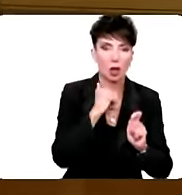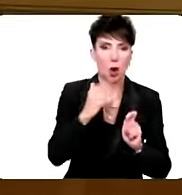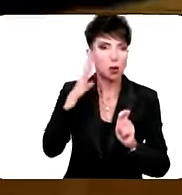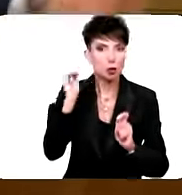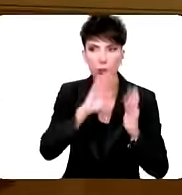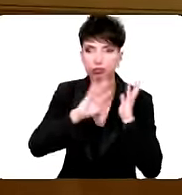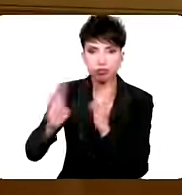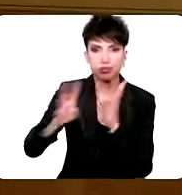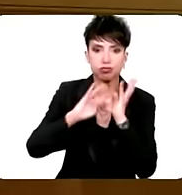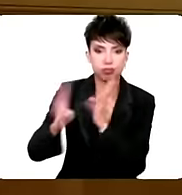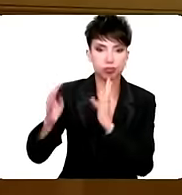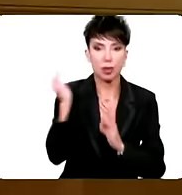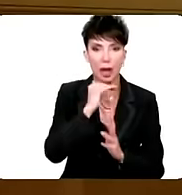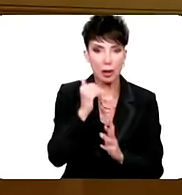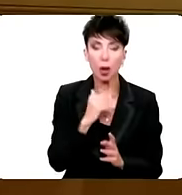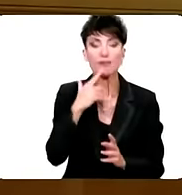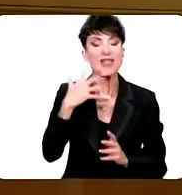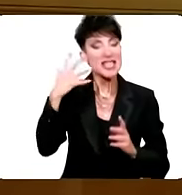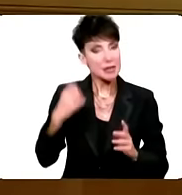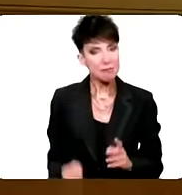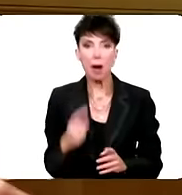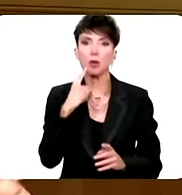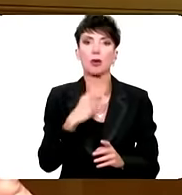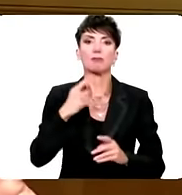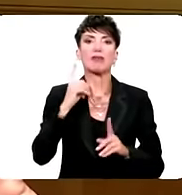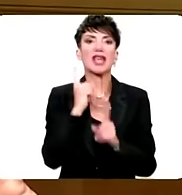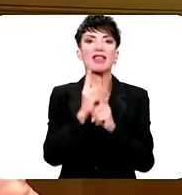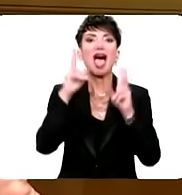ένα καλό ρυθμό, συνεχίζονται